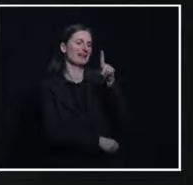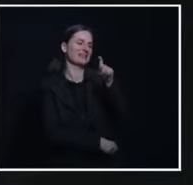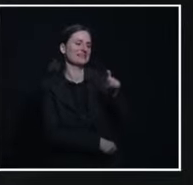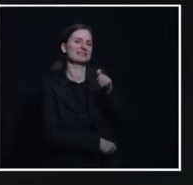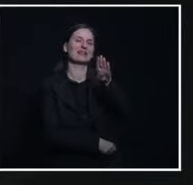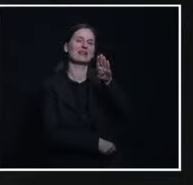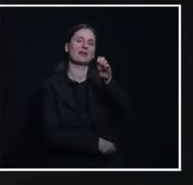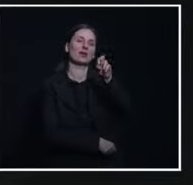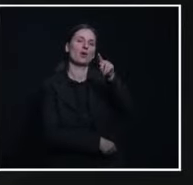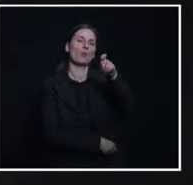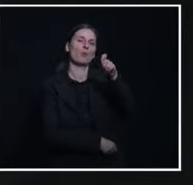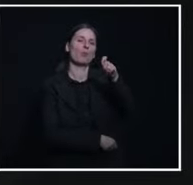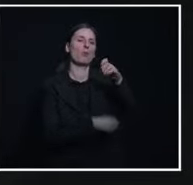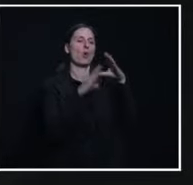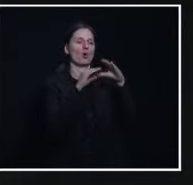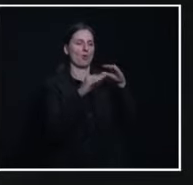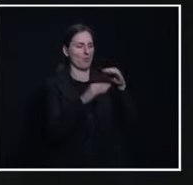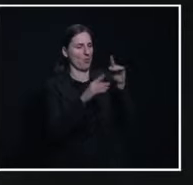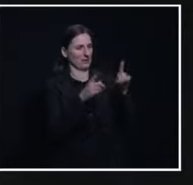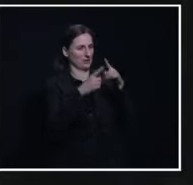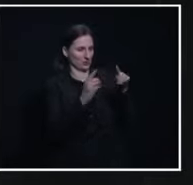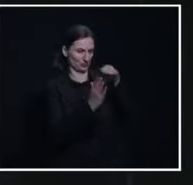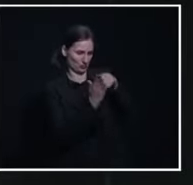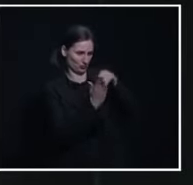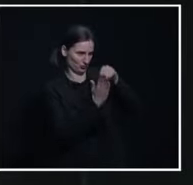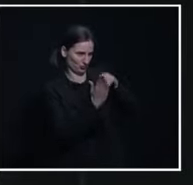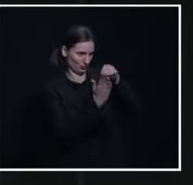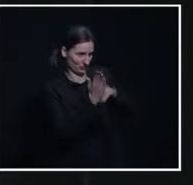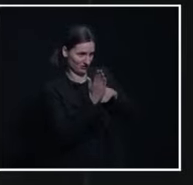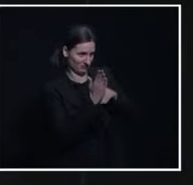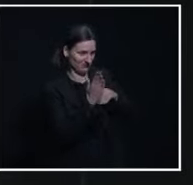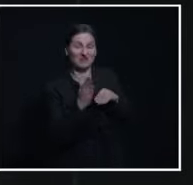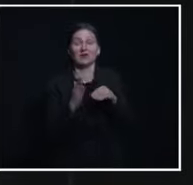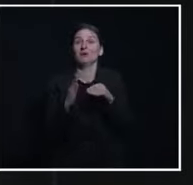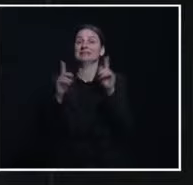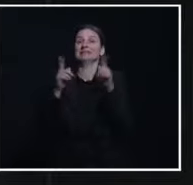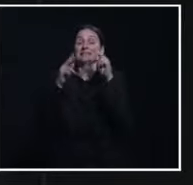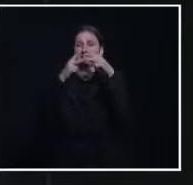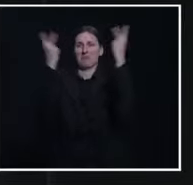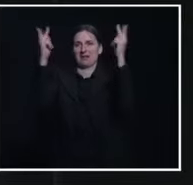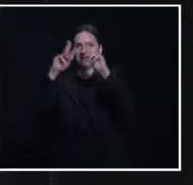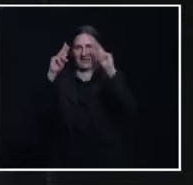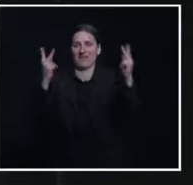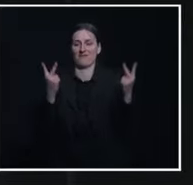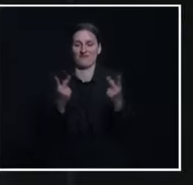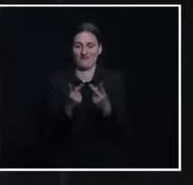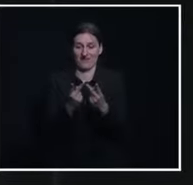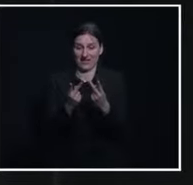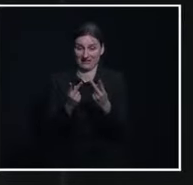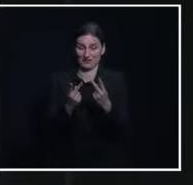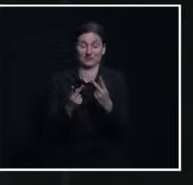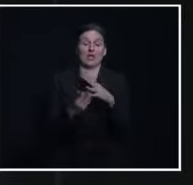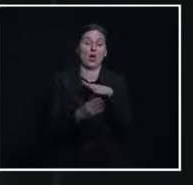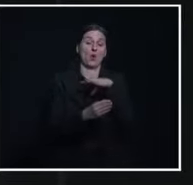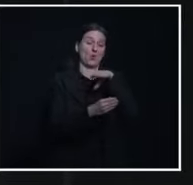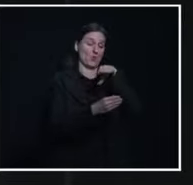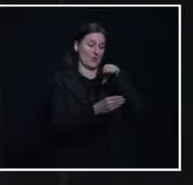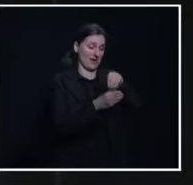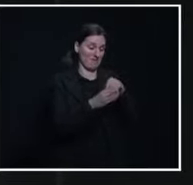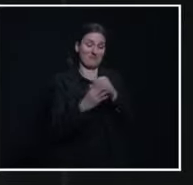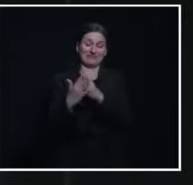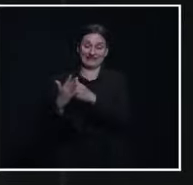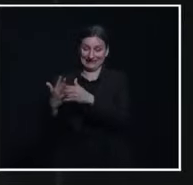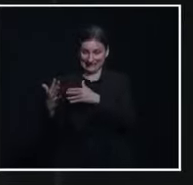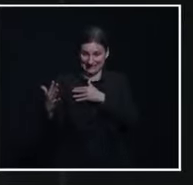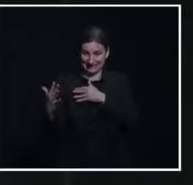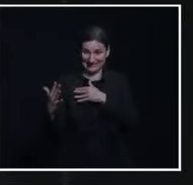Bürgermoor gesungen und geschrieben. Das Lied ging um die Welt und außerdem in dem Stück die Gedichte Singen und das